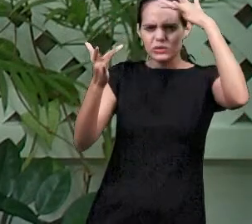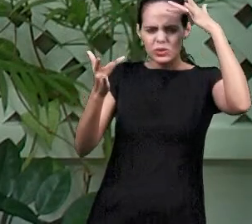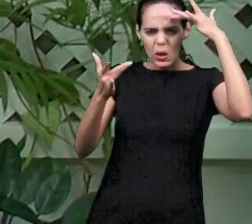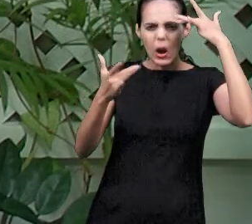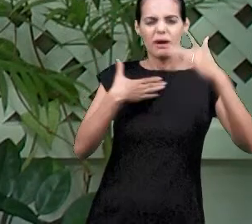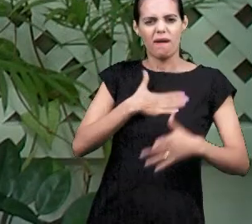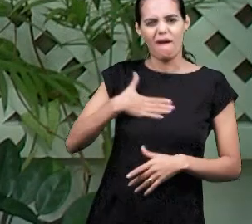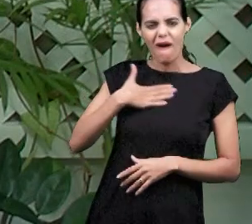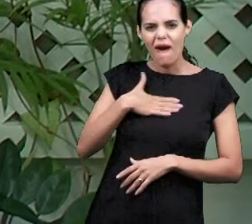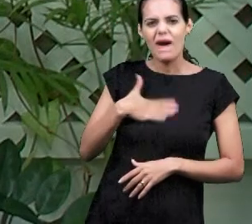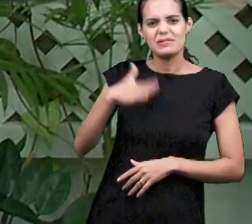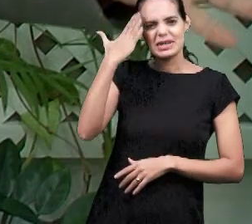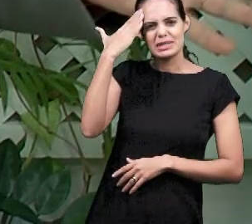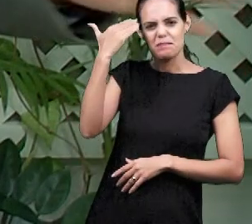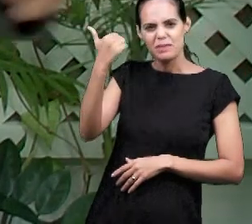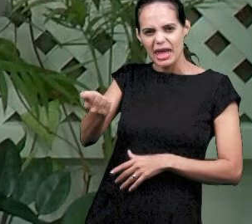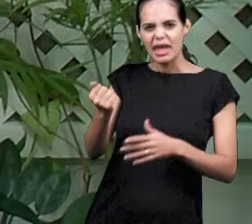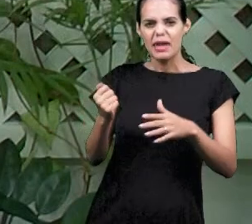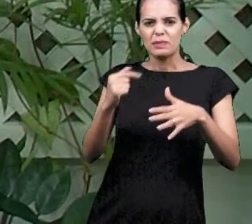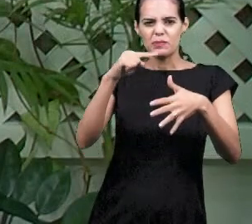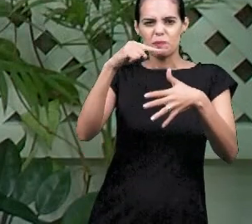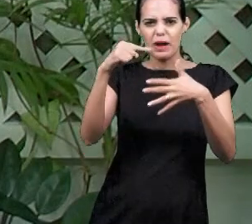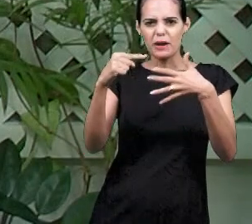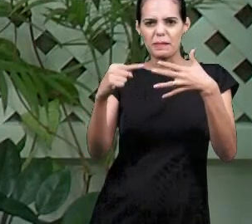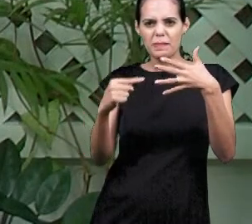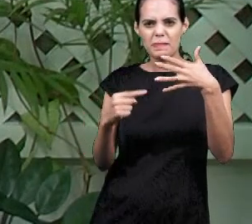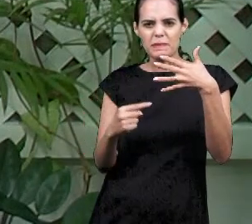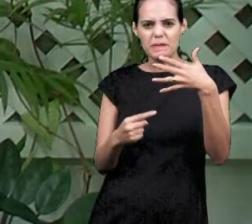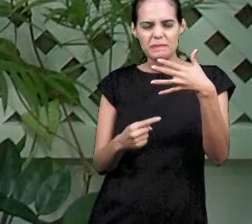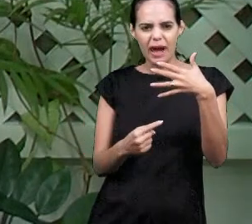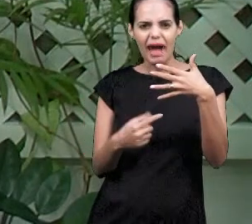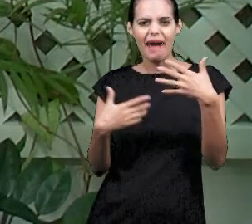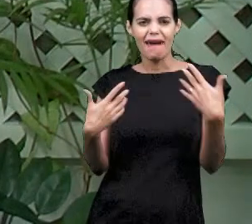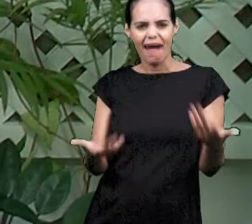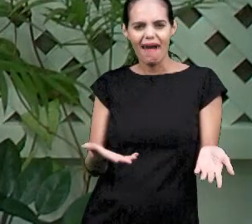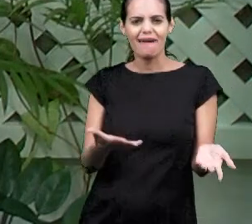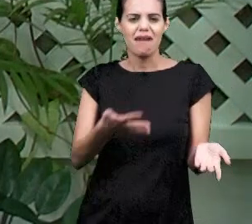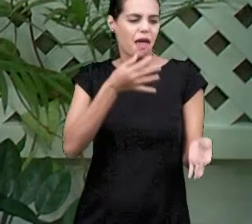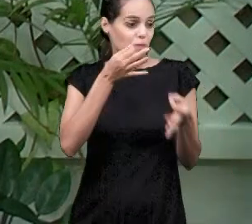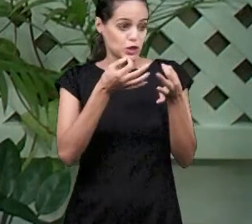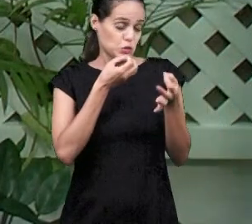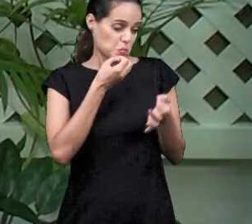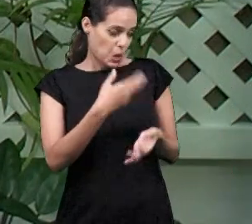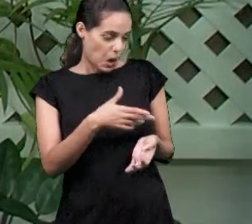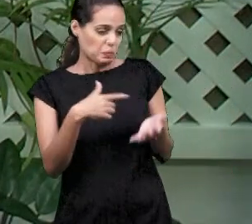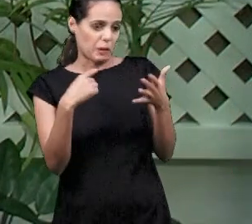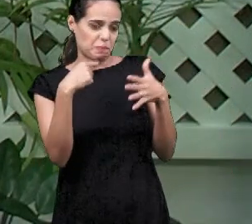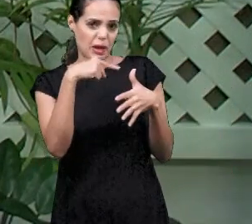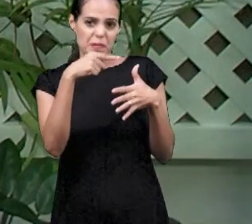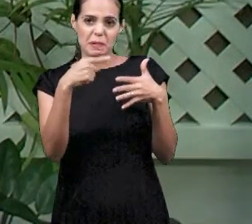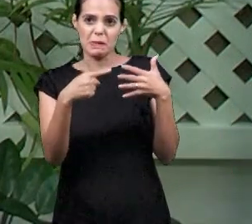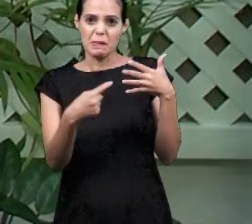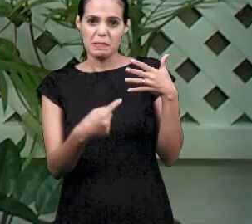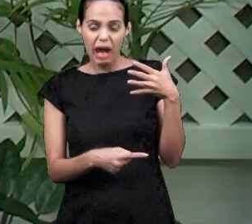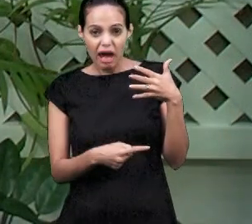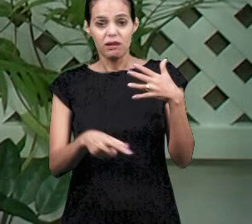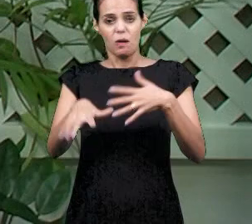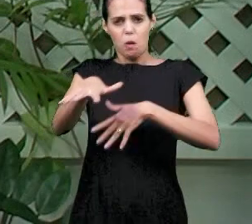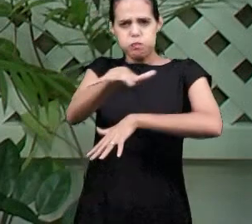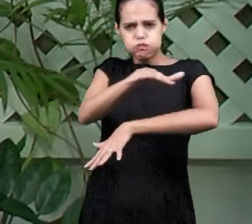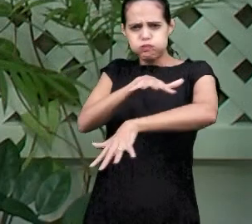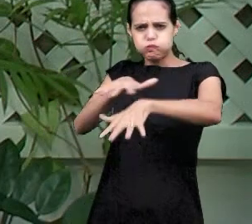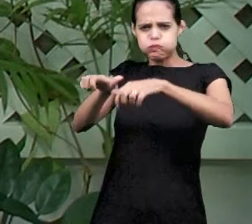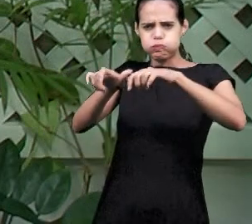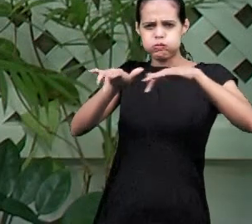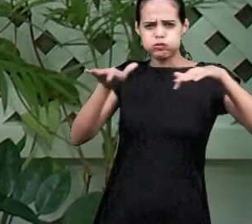parlé à propos de ces signes et de l'observation de ces signes. Il a dit aux disciples, quand vous verrez